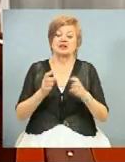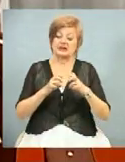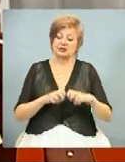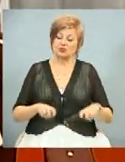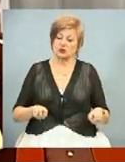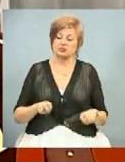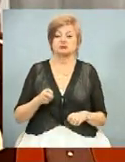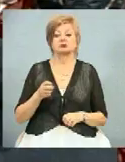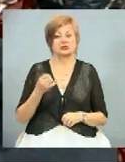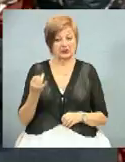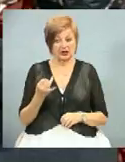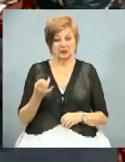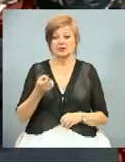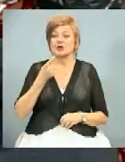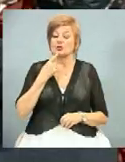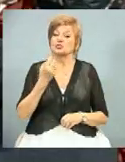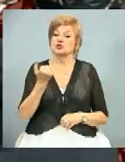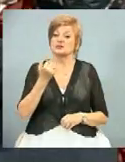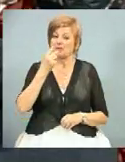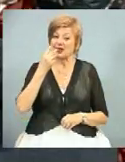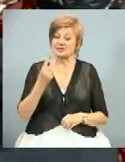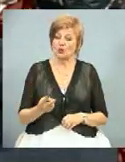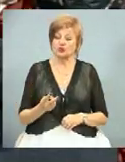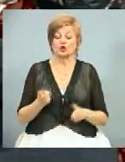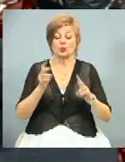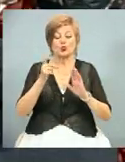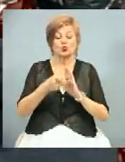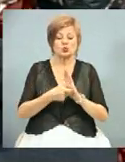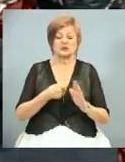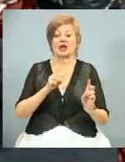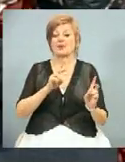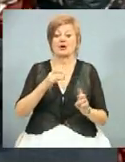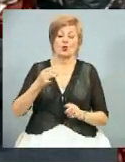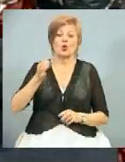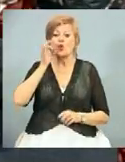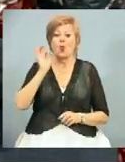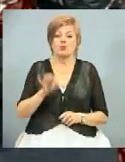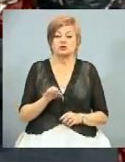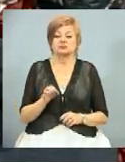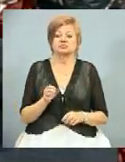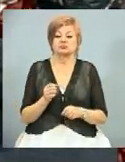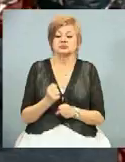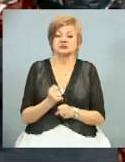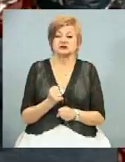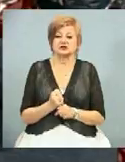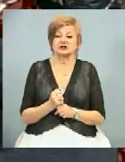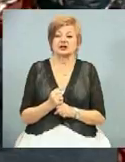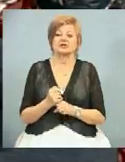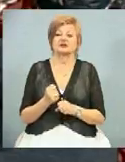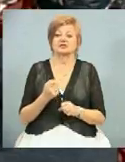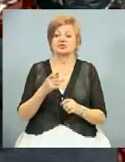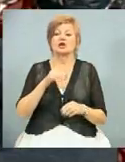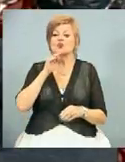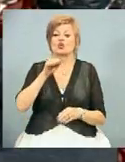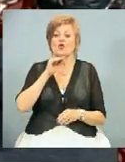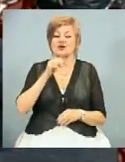Цікаво? Так. Тож просто зараз я пропоную вам довідатися, який цікавий досвід під назвою гумовий шашлик зробить наш професор